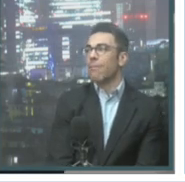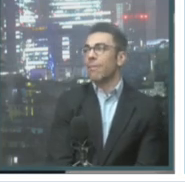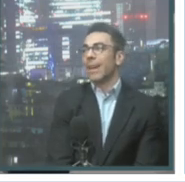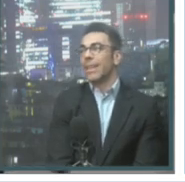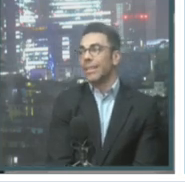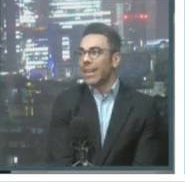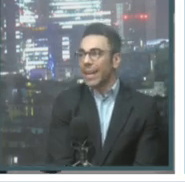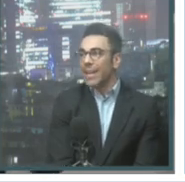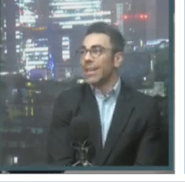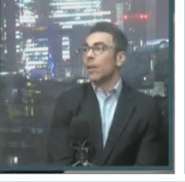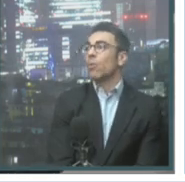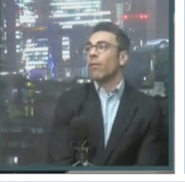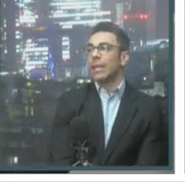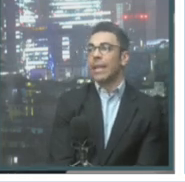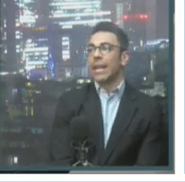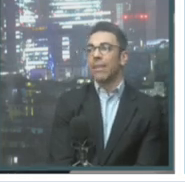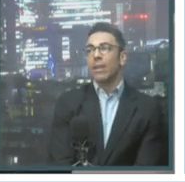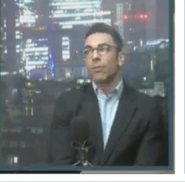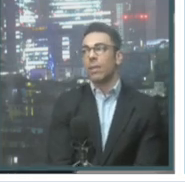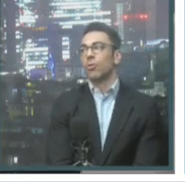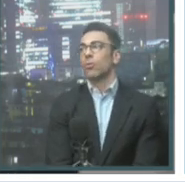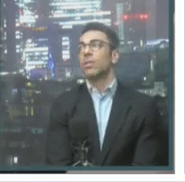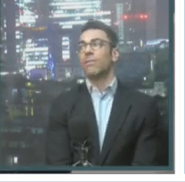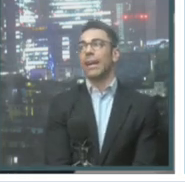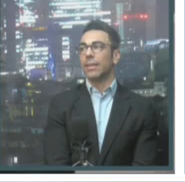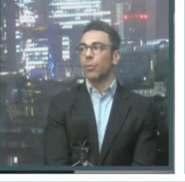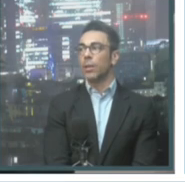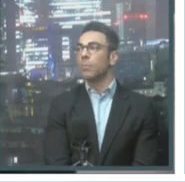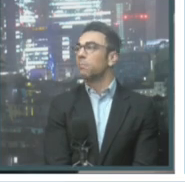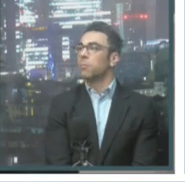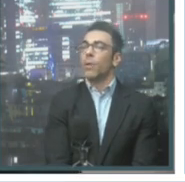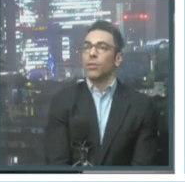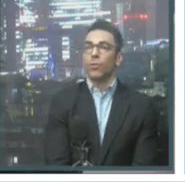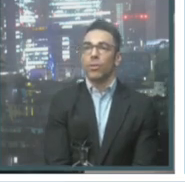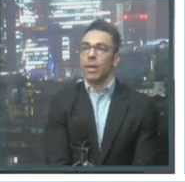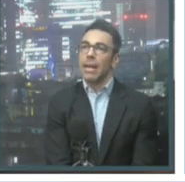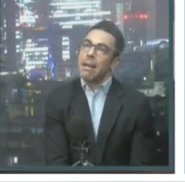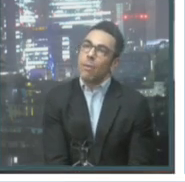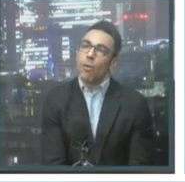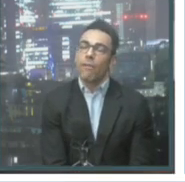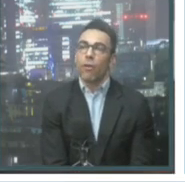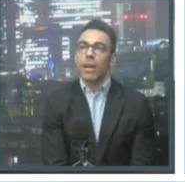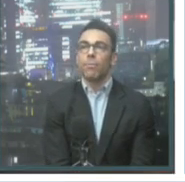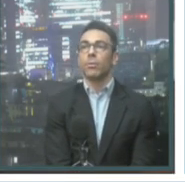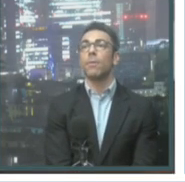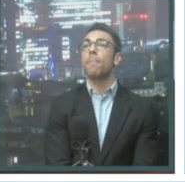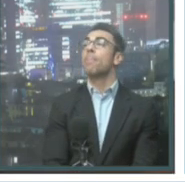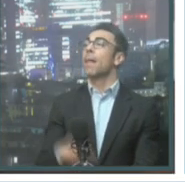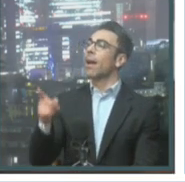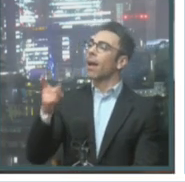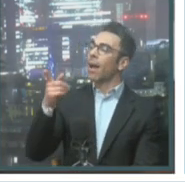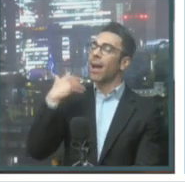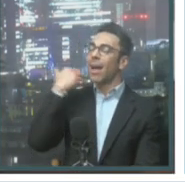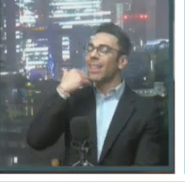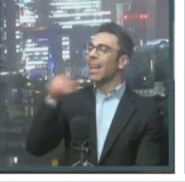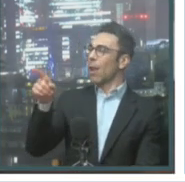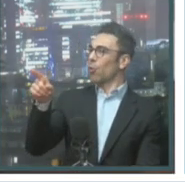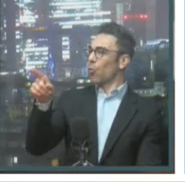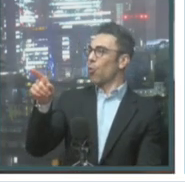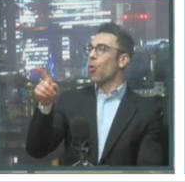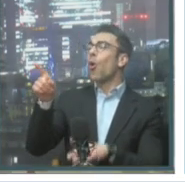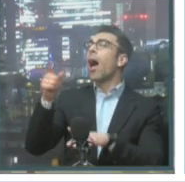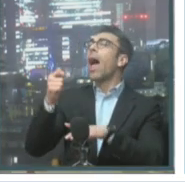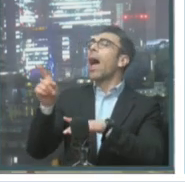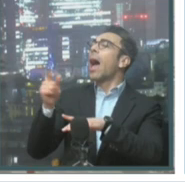far ridere una volta che arriva noi siamo soddisfatti e daniele daniele il personaggio che ti